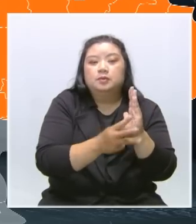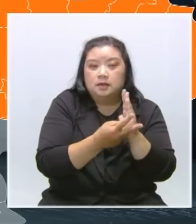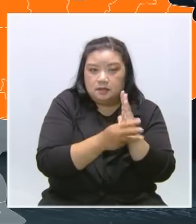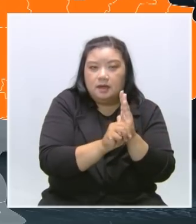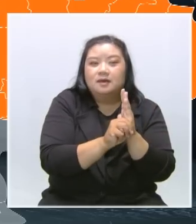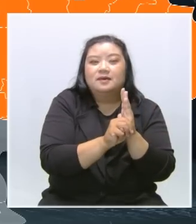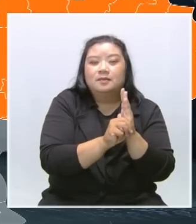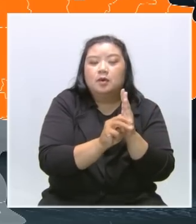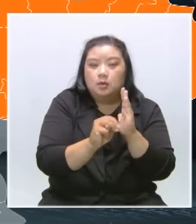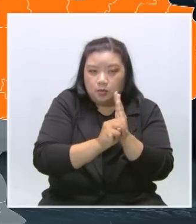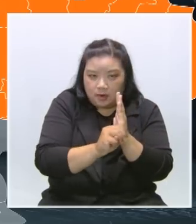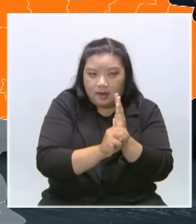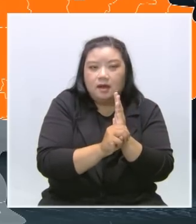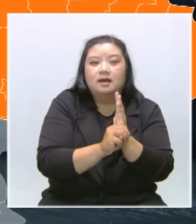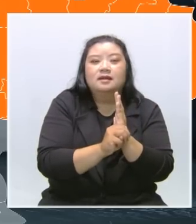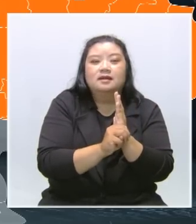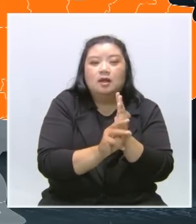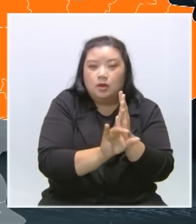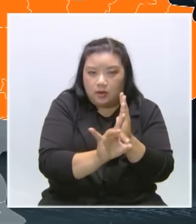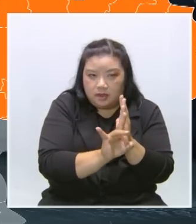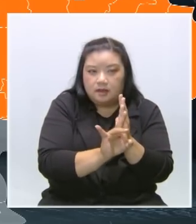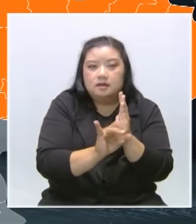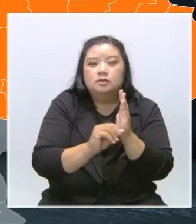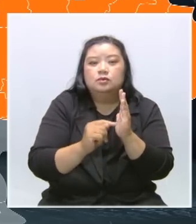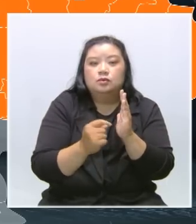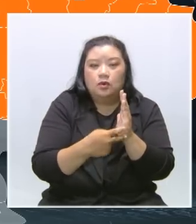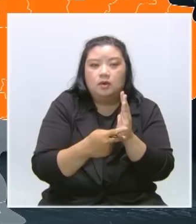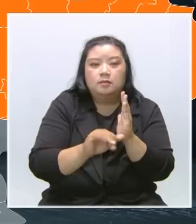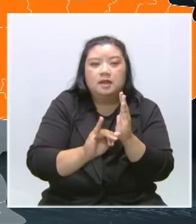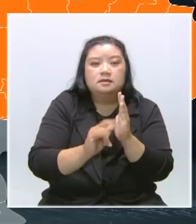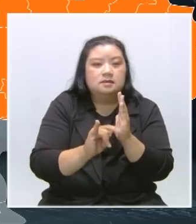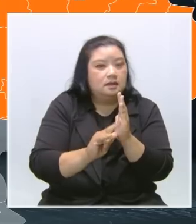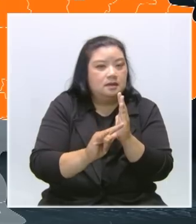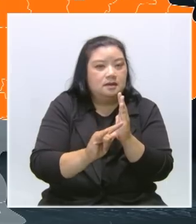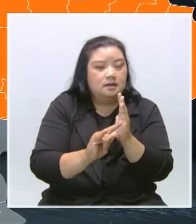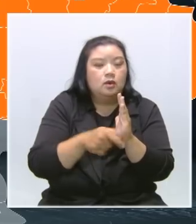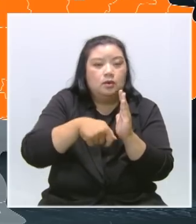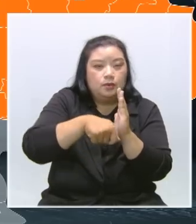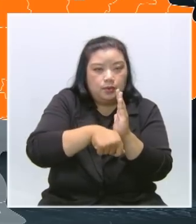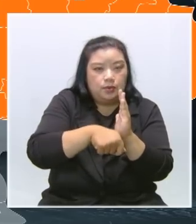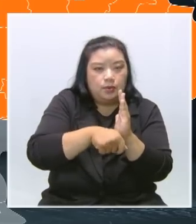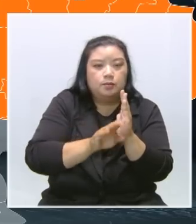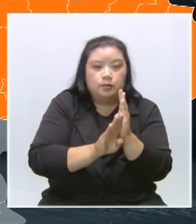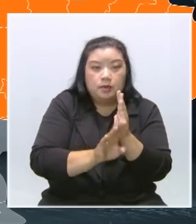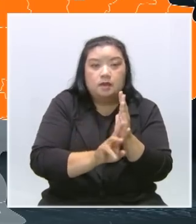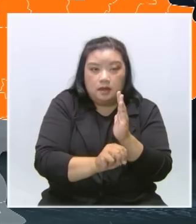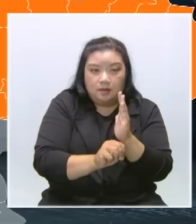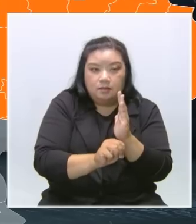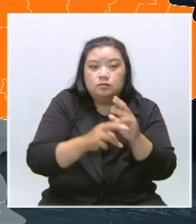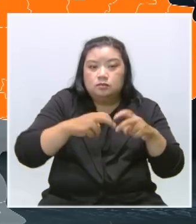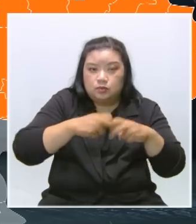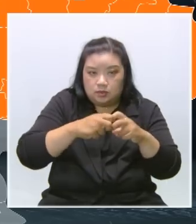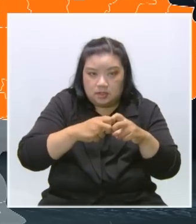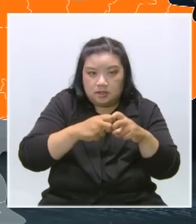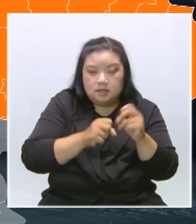าศรรคาม มุกดาหาร ร้อยเอ็ด ยะโสทร อำนาจเจริญนครราชสีมา บูรีรำ สูริน